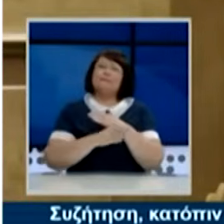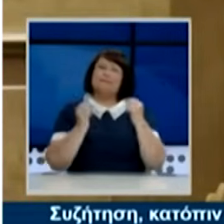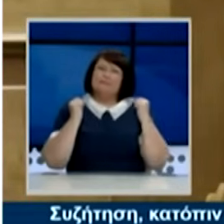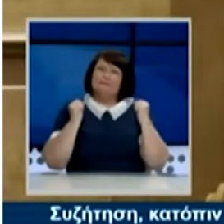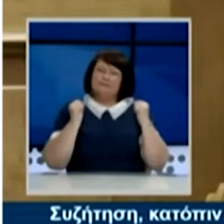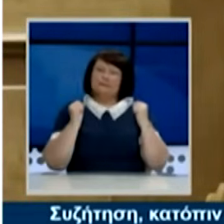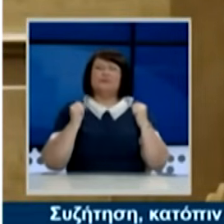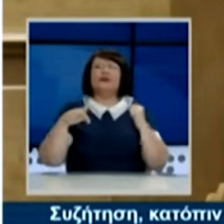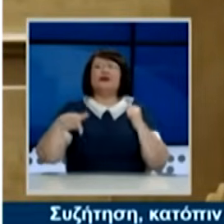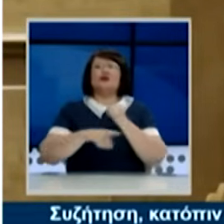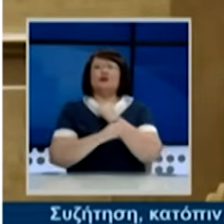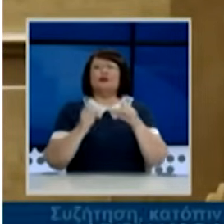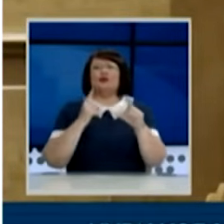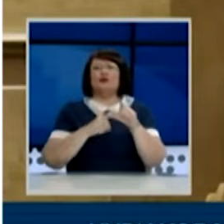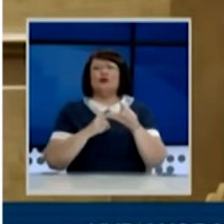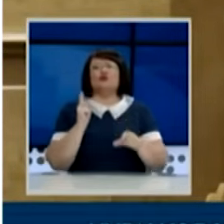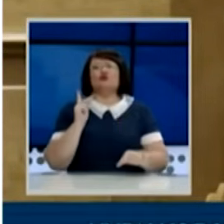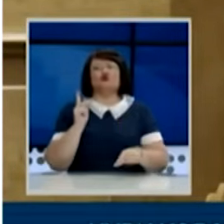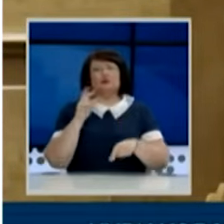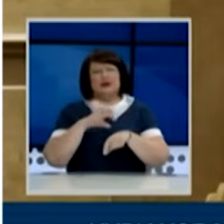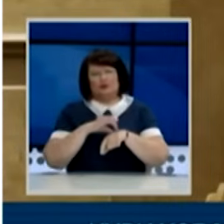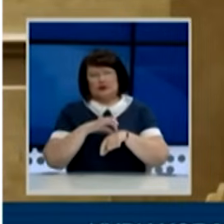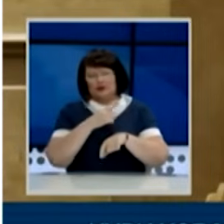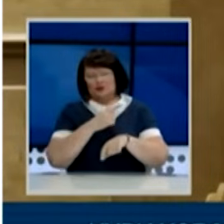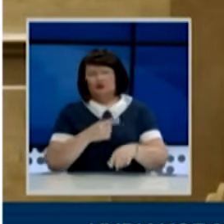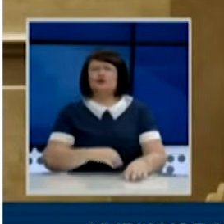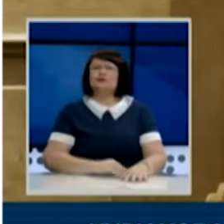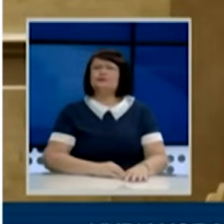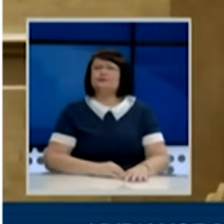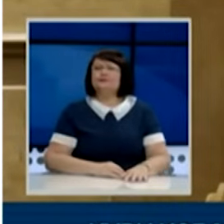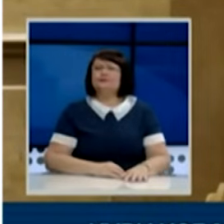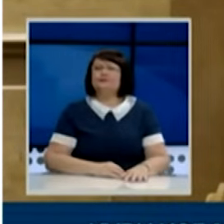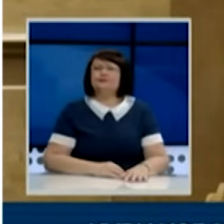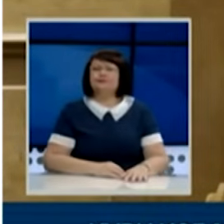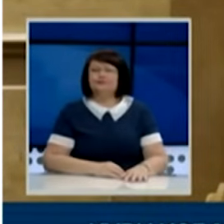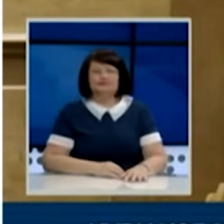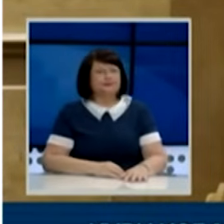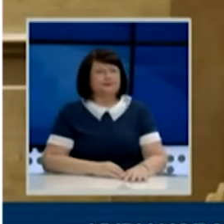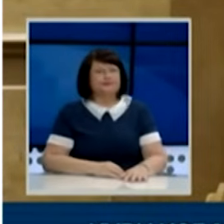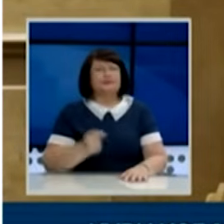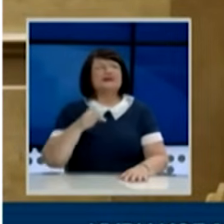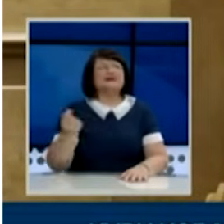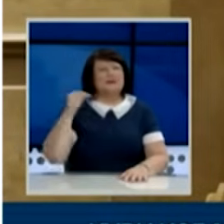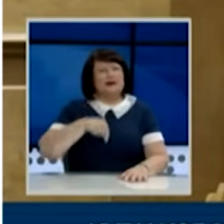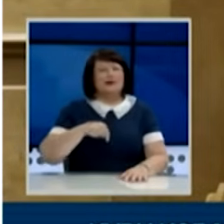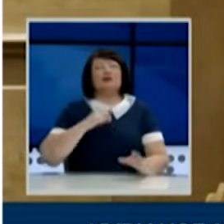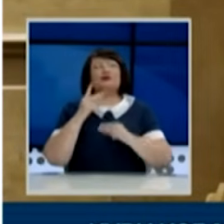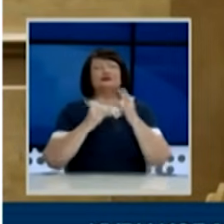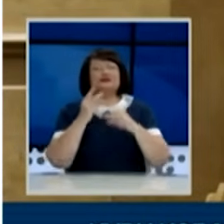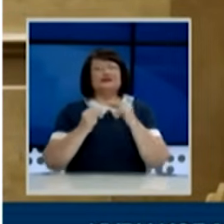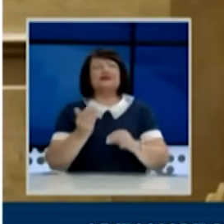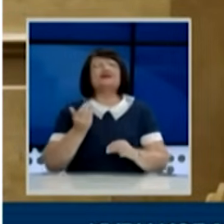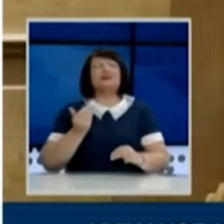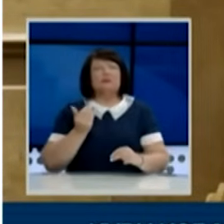πίσω τις παλιές παθογένειες και με το επιτελικό κράτος εντός εκτός αγωγικών. Αυτά όλα διορθώνονται σιγά-σιγά. Ναι.